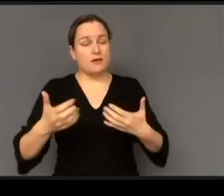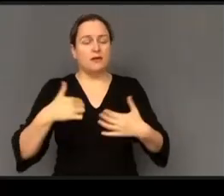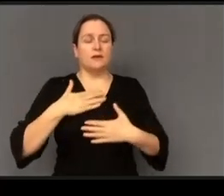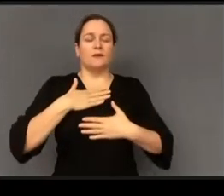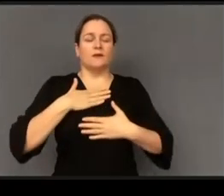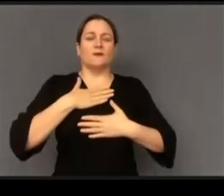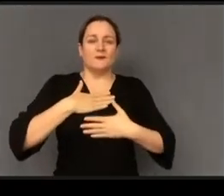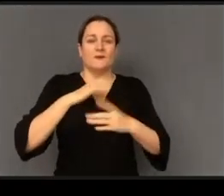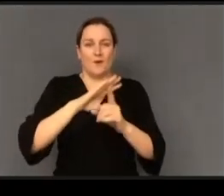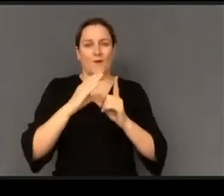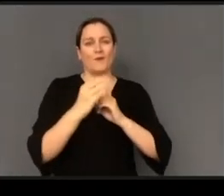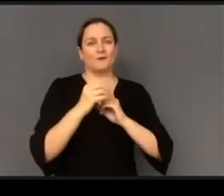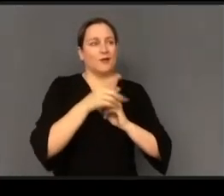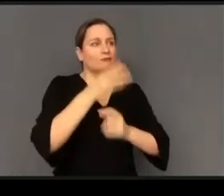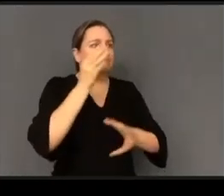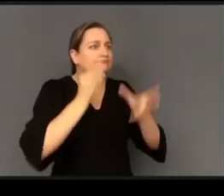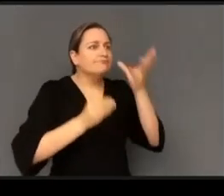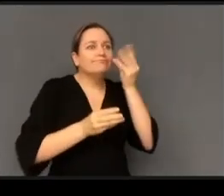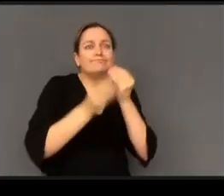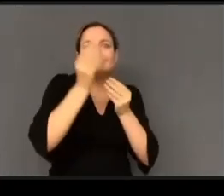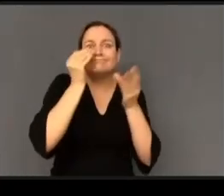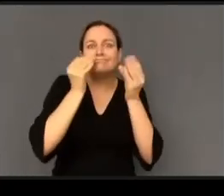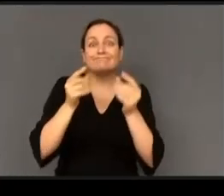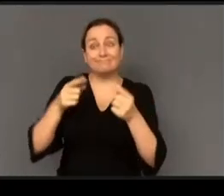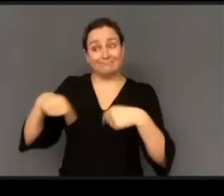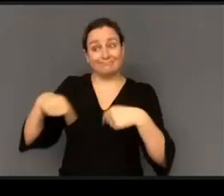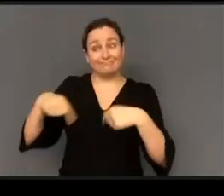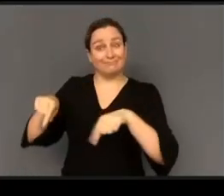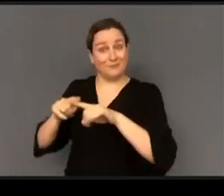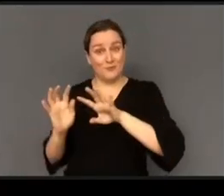وكرمها واتمنى